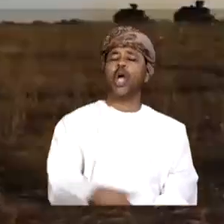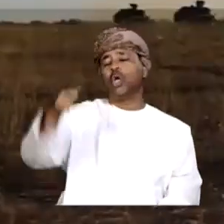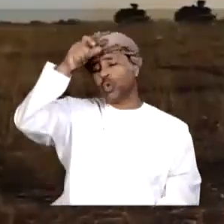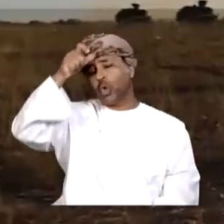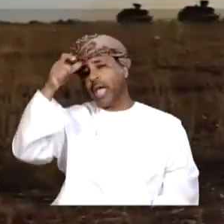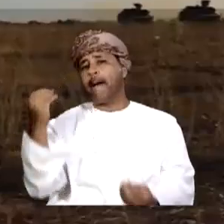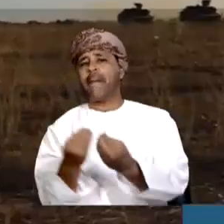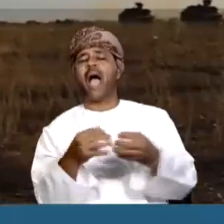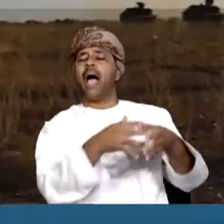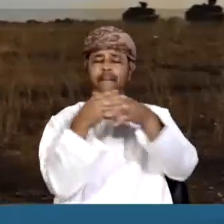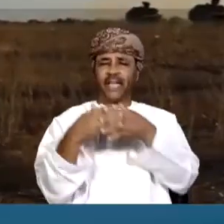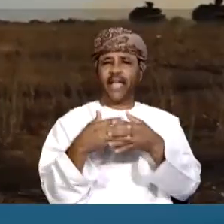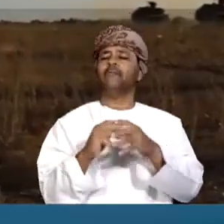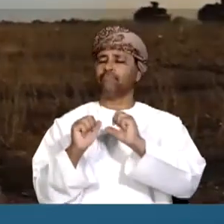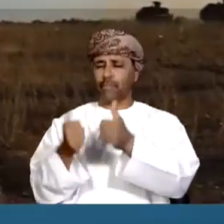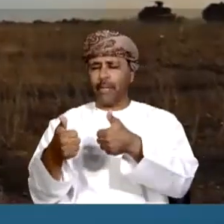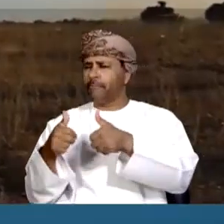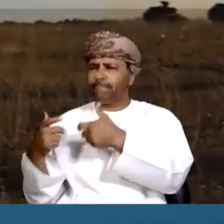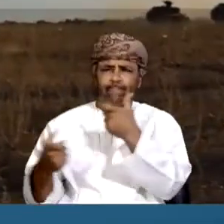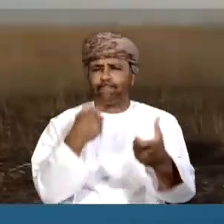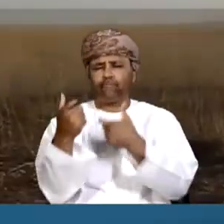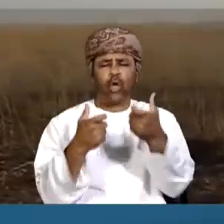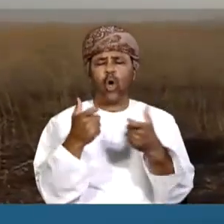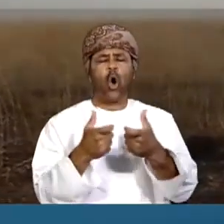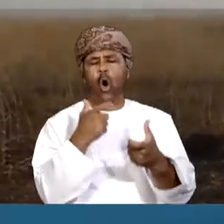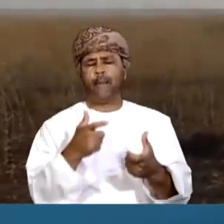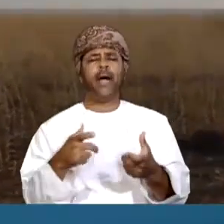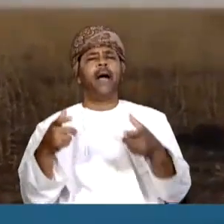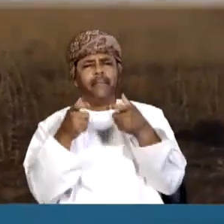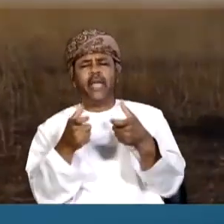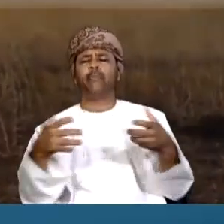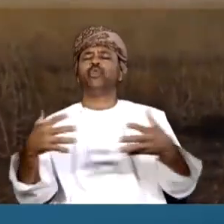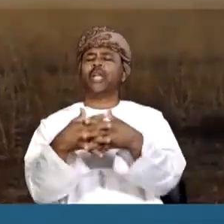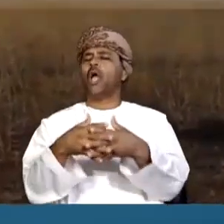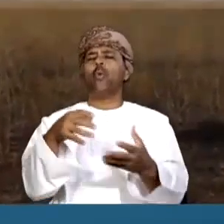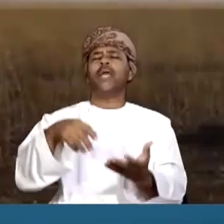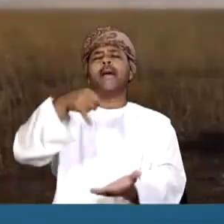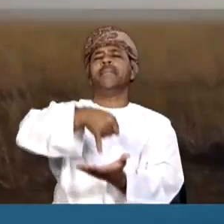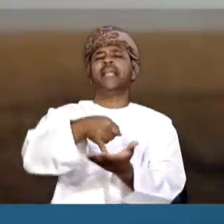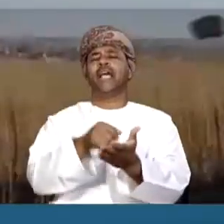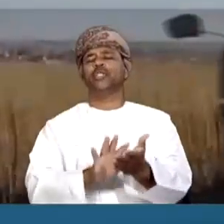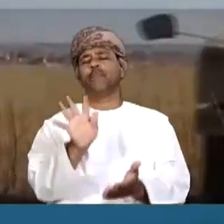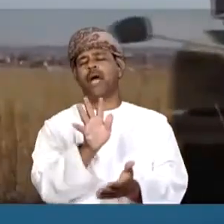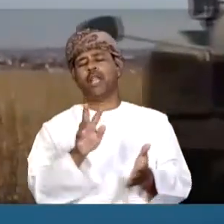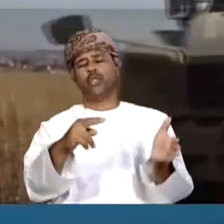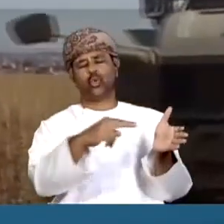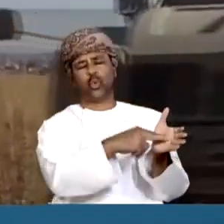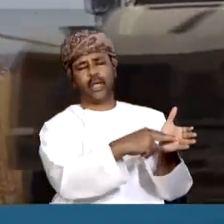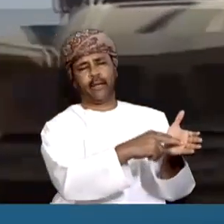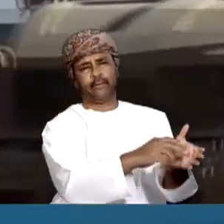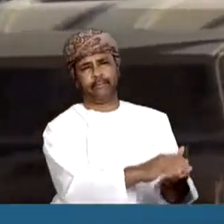تركيا والولايات المتحدة تبدأان تسيير دوريات أمنية مشتركة في مدينة منبج بشمال سوريا.